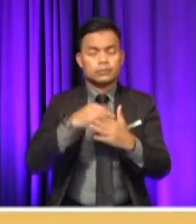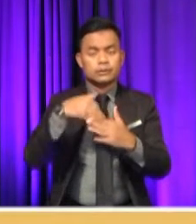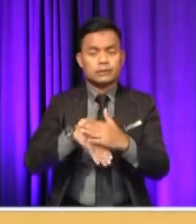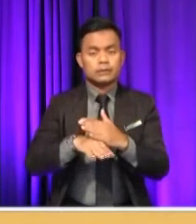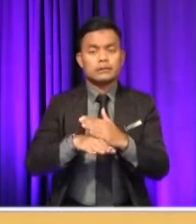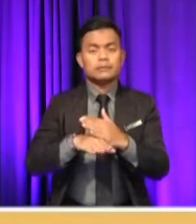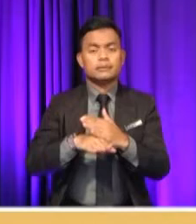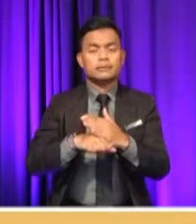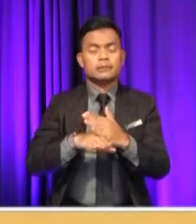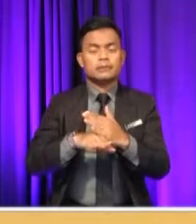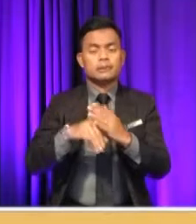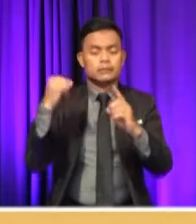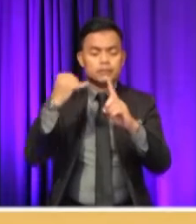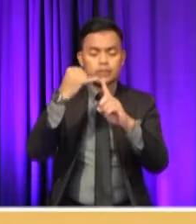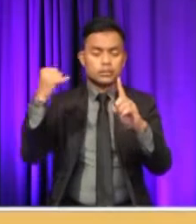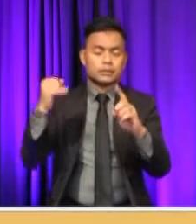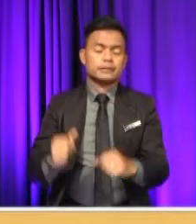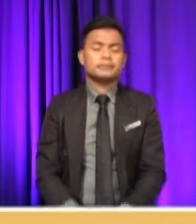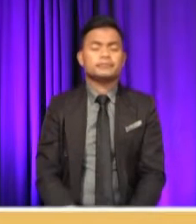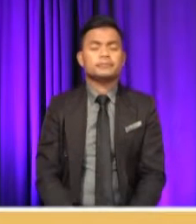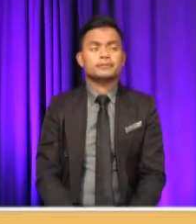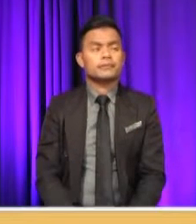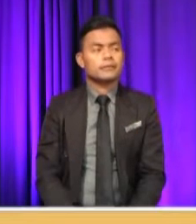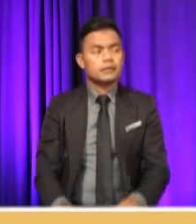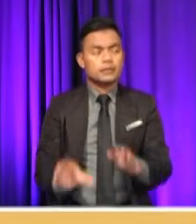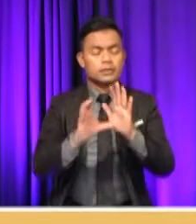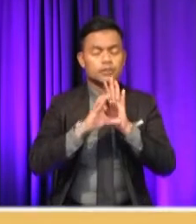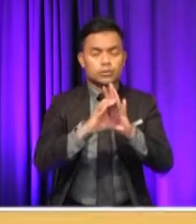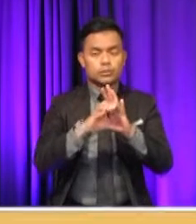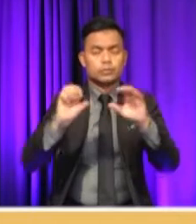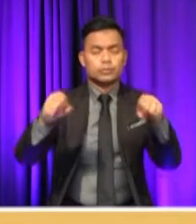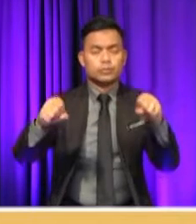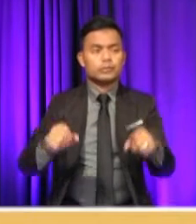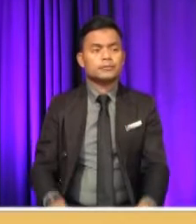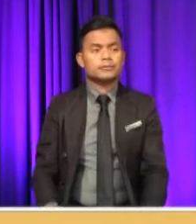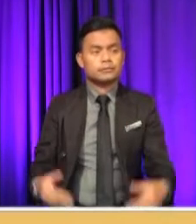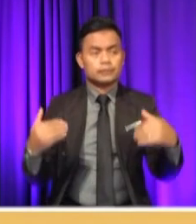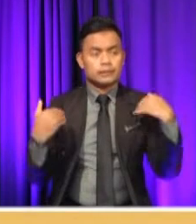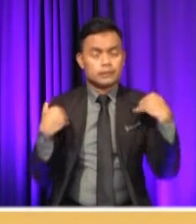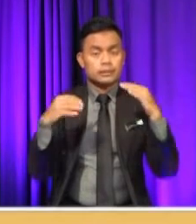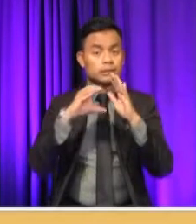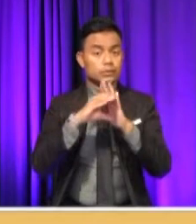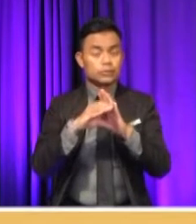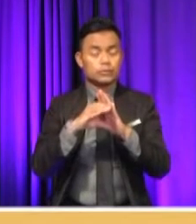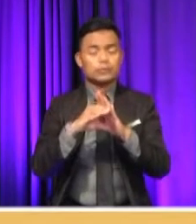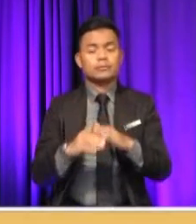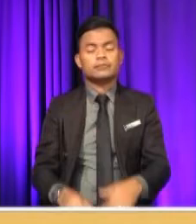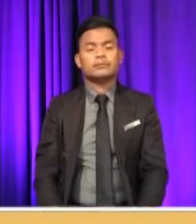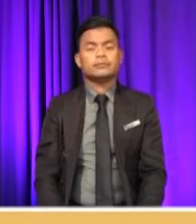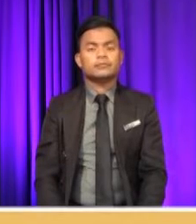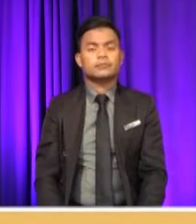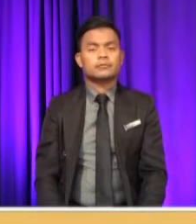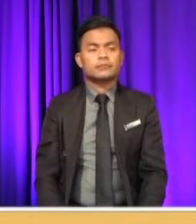industri. Okey, ini contoh motor arus ulang alik. Okay, dekat studio pun saya ada bawa contoh motor arus ulang alik